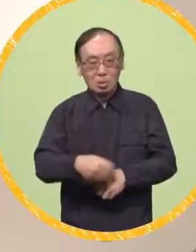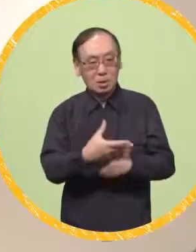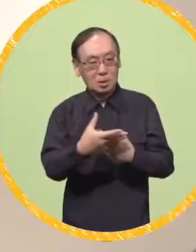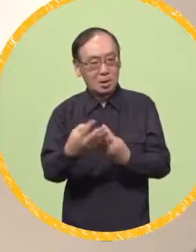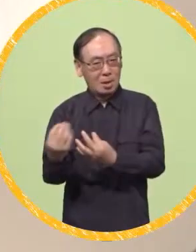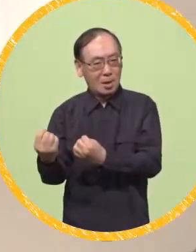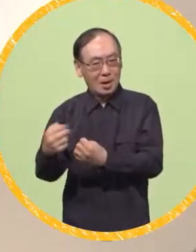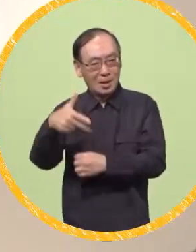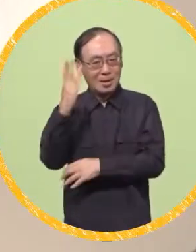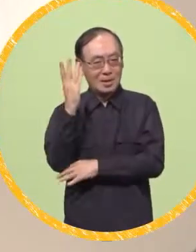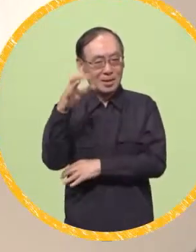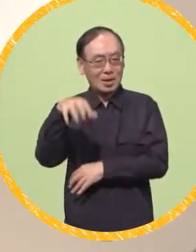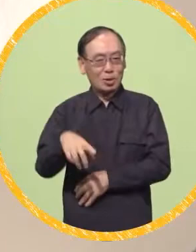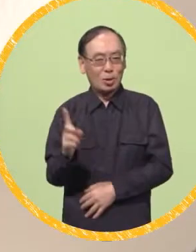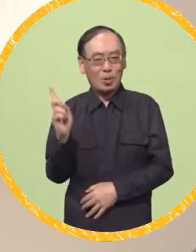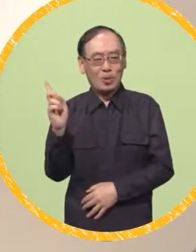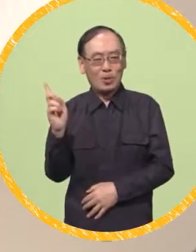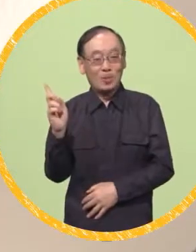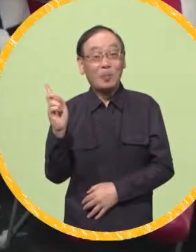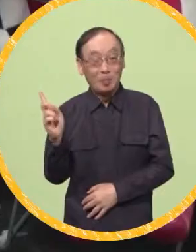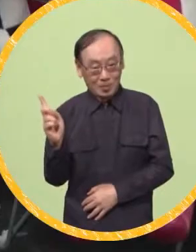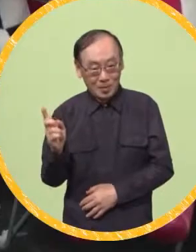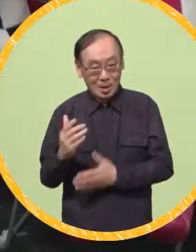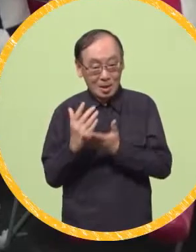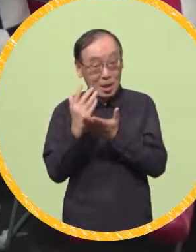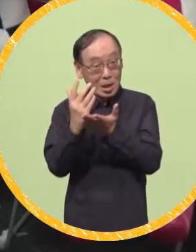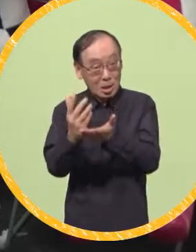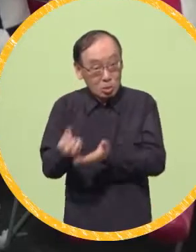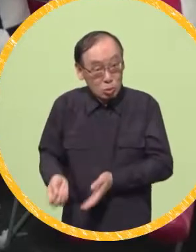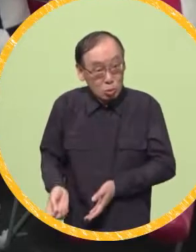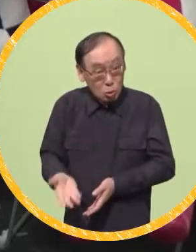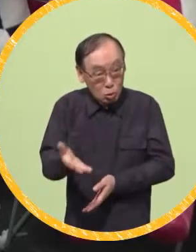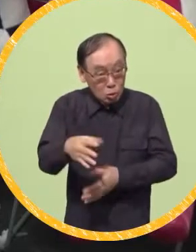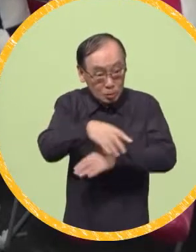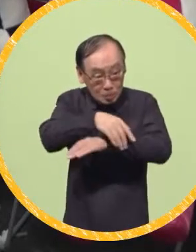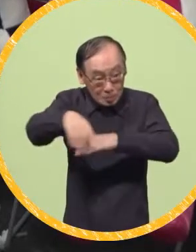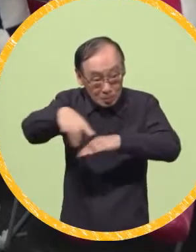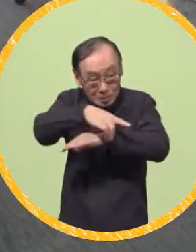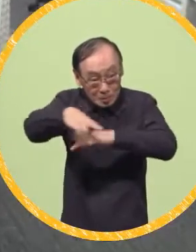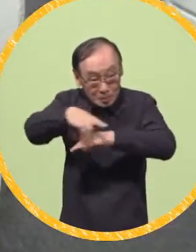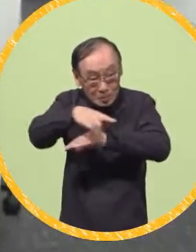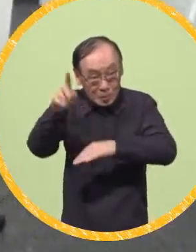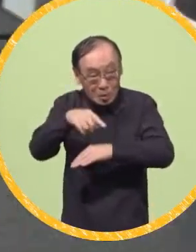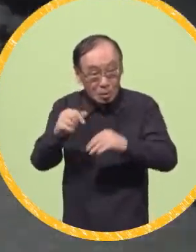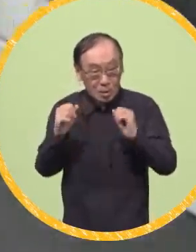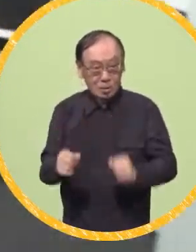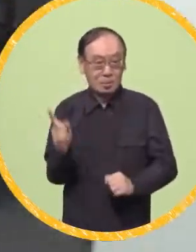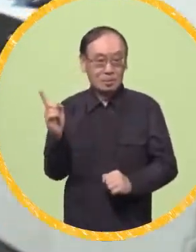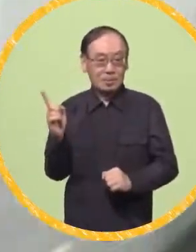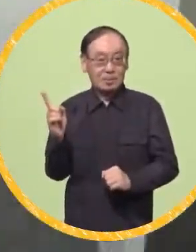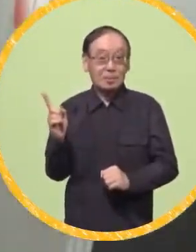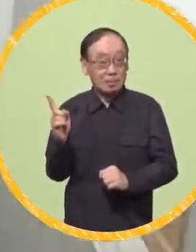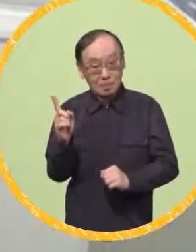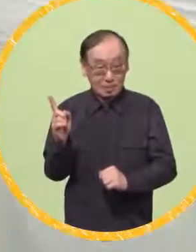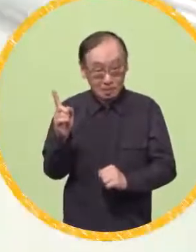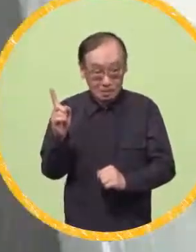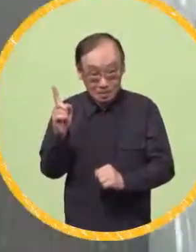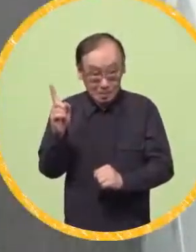ですここにあのセーリングすごろくを企画した方がいるとの事なんですが